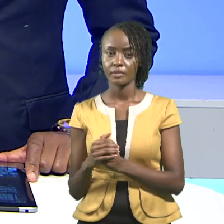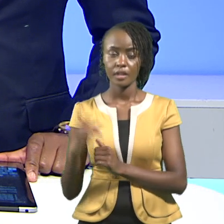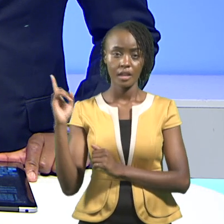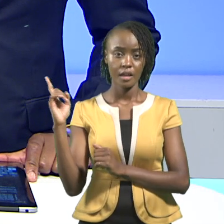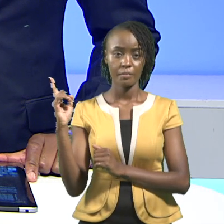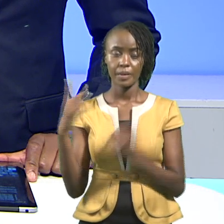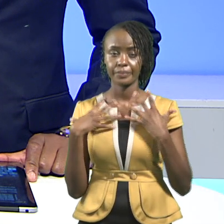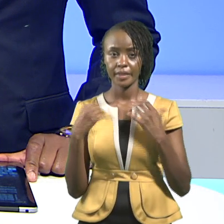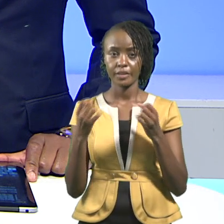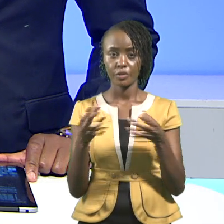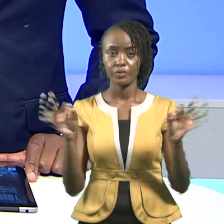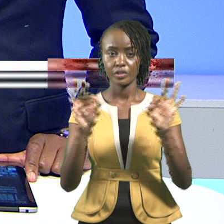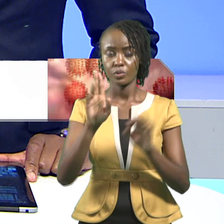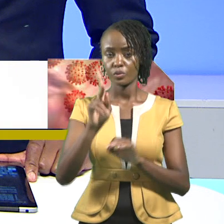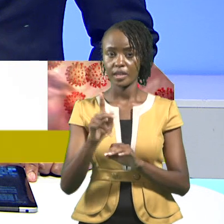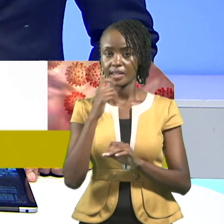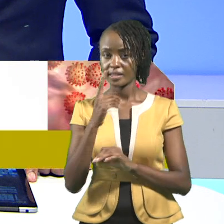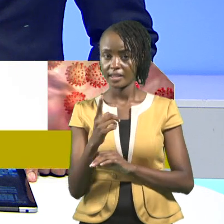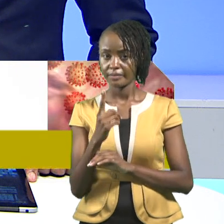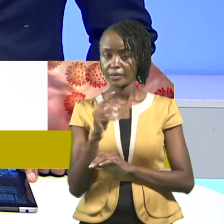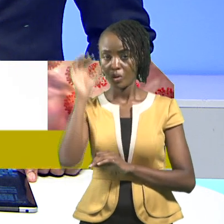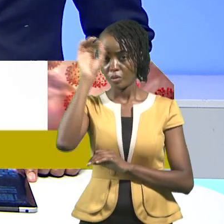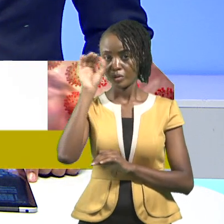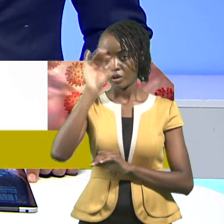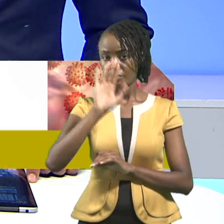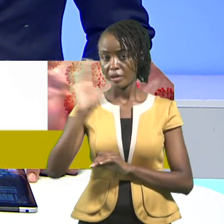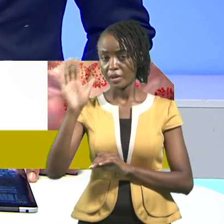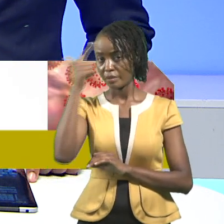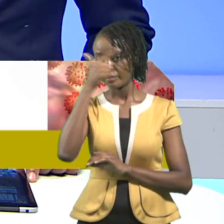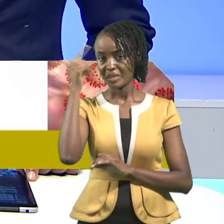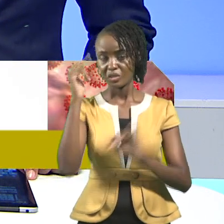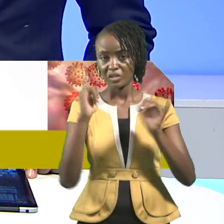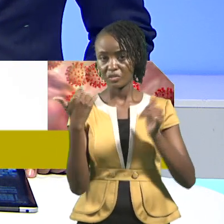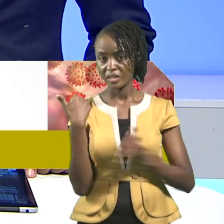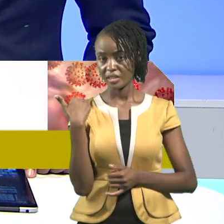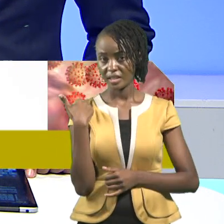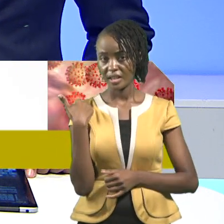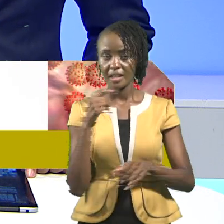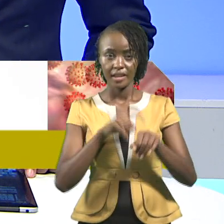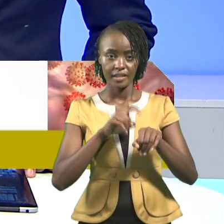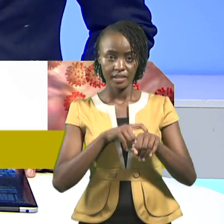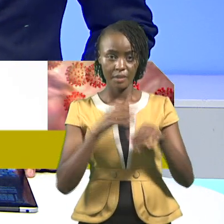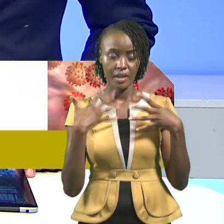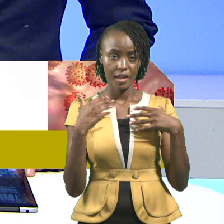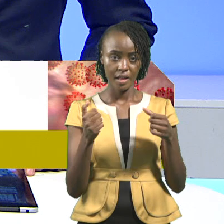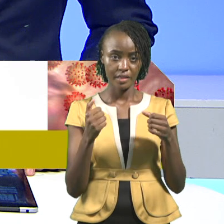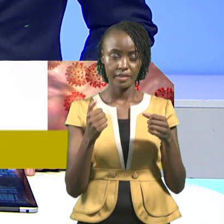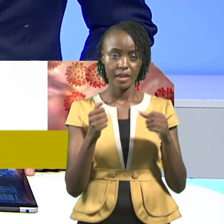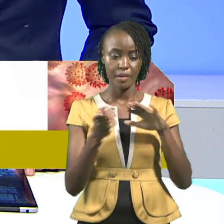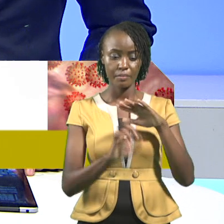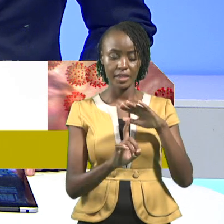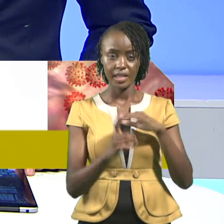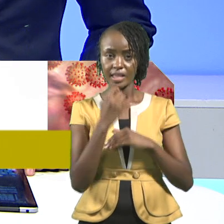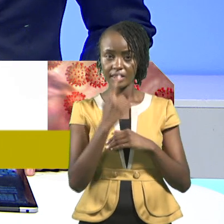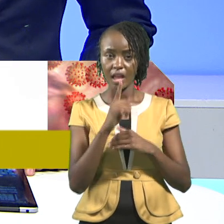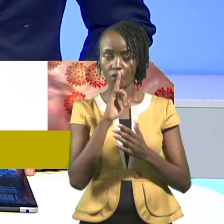Maafisa wa afya nchini Uingereza wameeleza hisia zao kuhusiana na tangazo lililotolewa hapo awali na mkuu wa vitengo vya afya nchini humo. Tangazo hilo